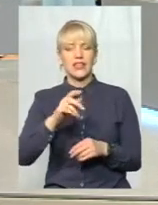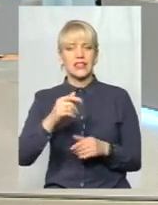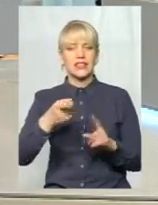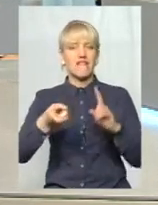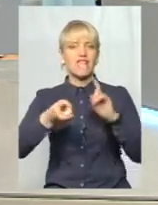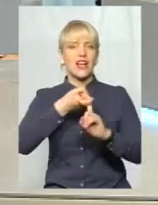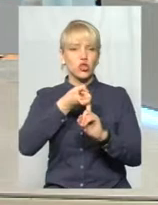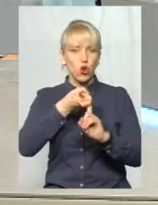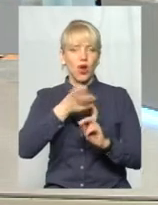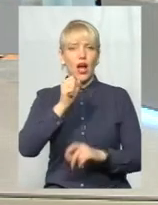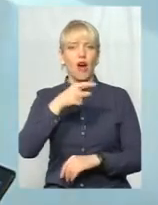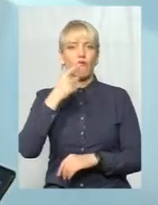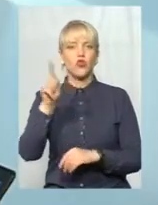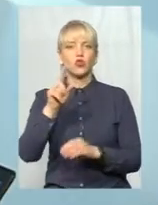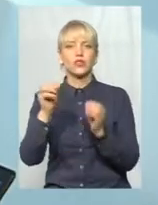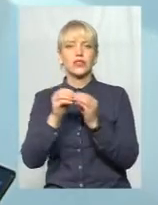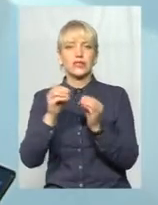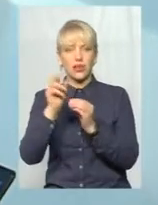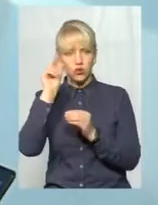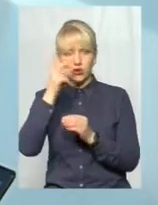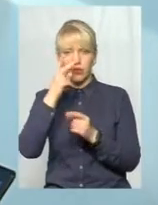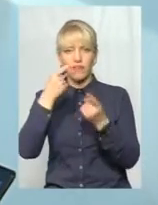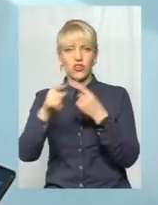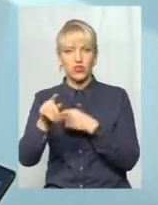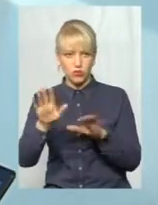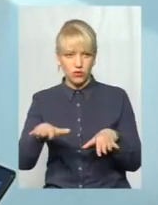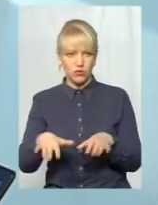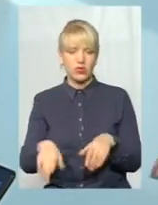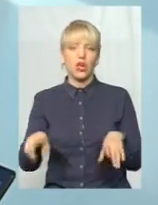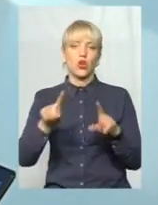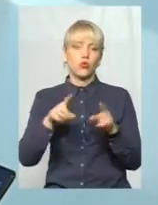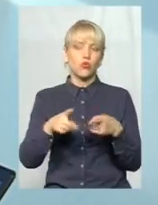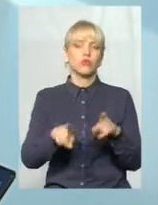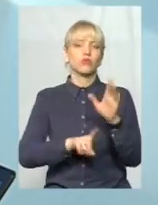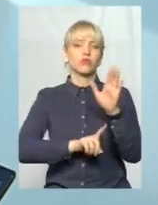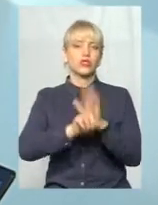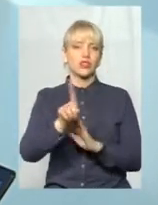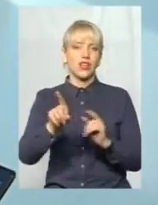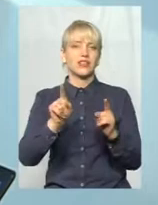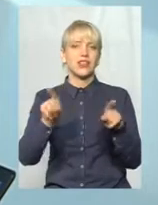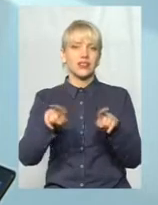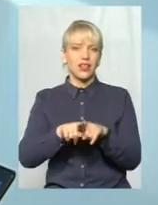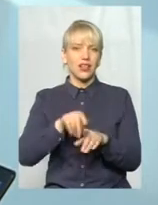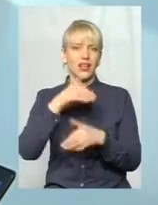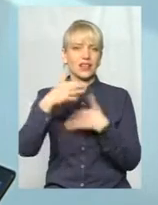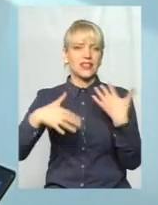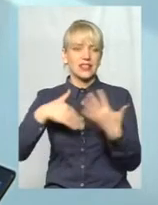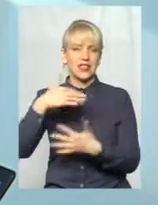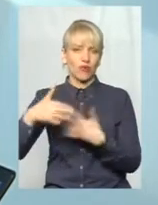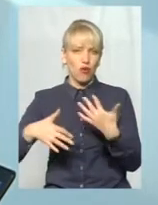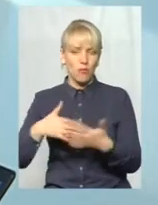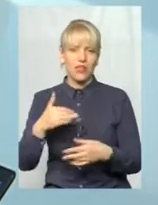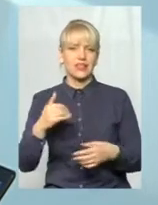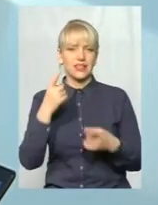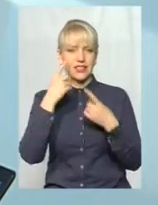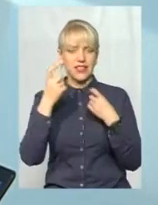що 10-го його бачили там в іншому місці. Тому починається оце така дезінформація або дійсно правдива інформація, і рідні,